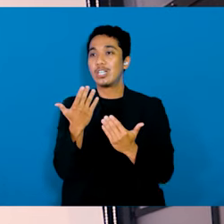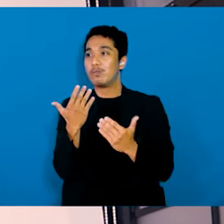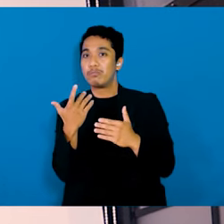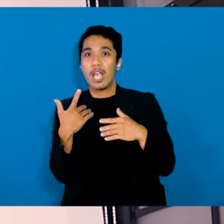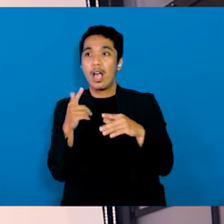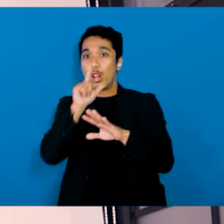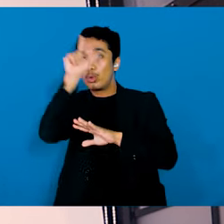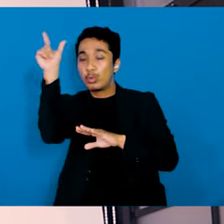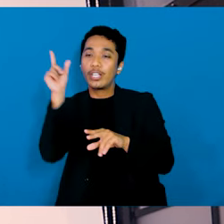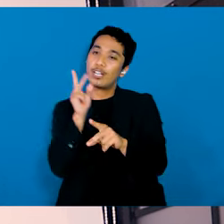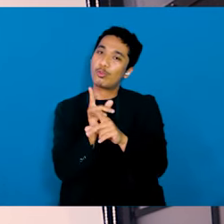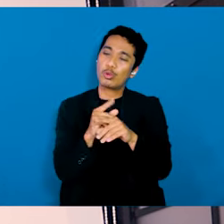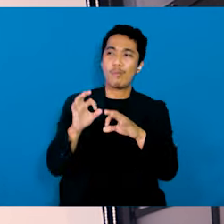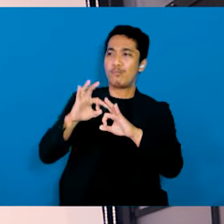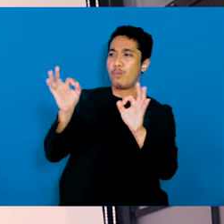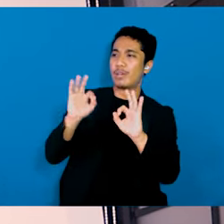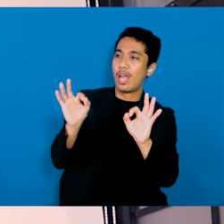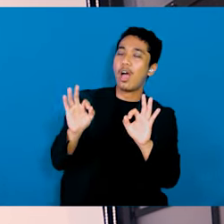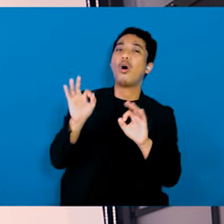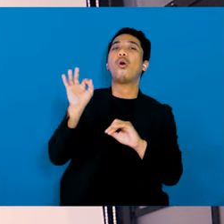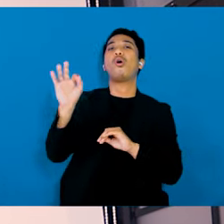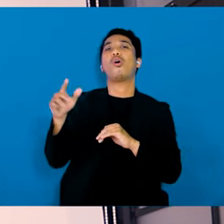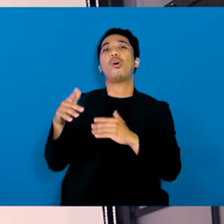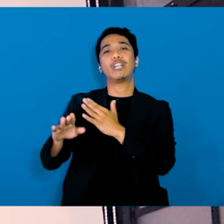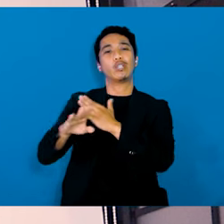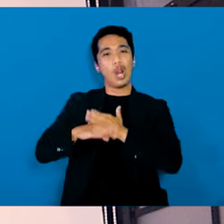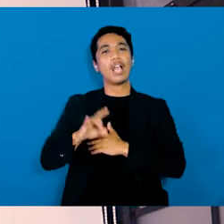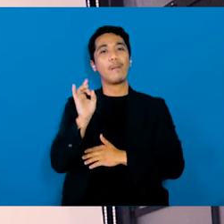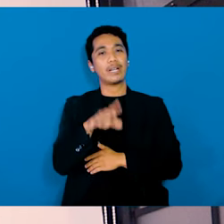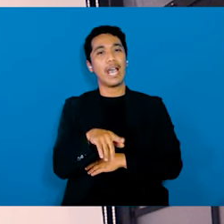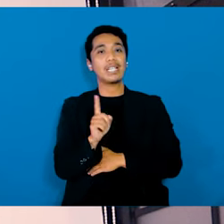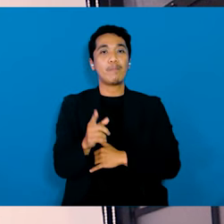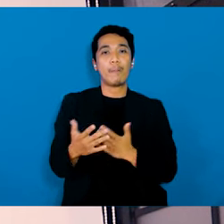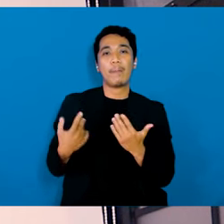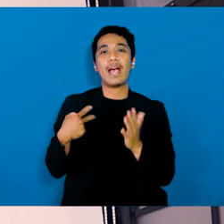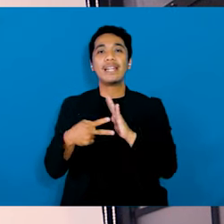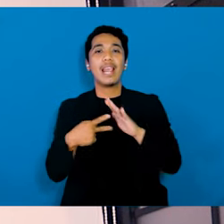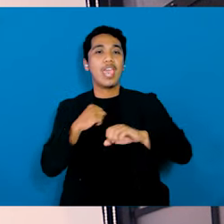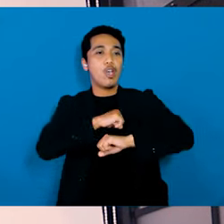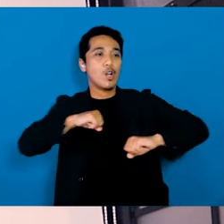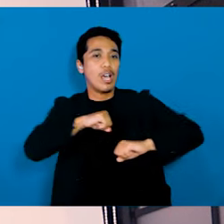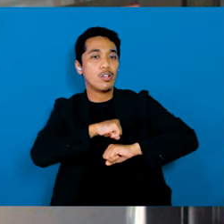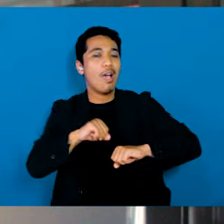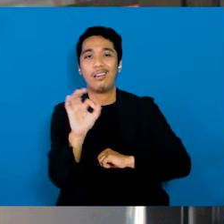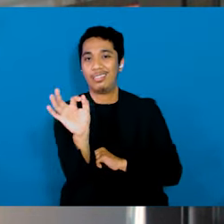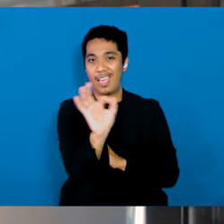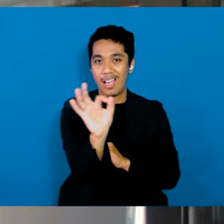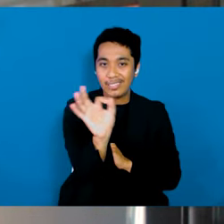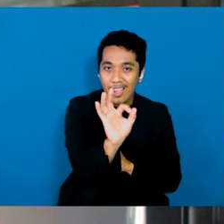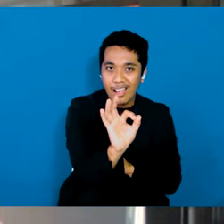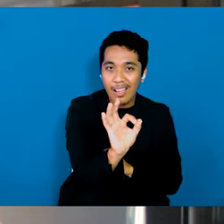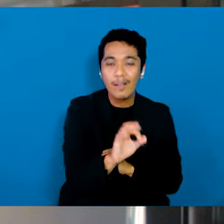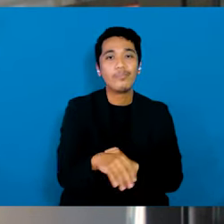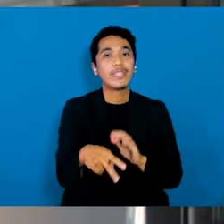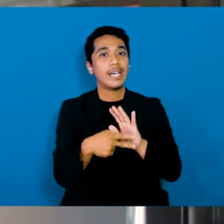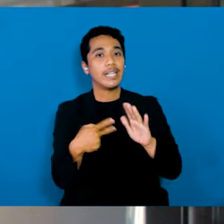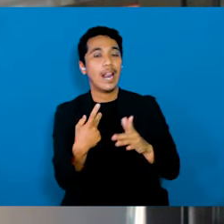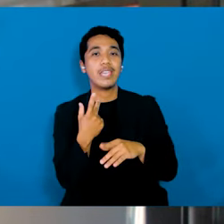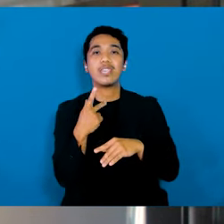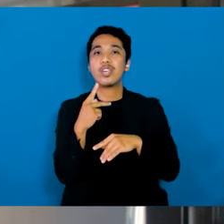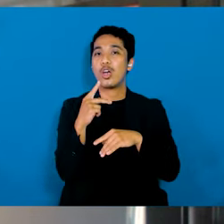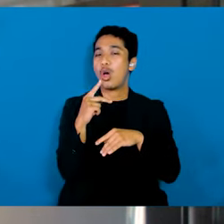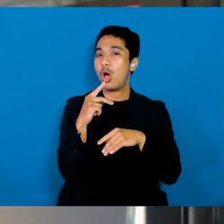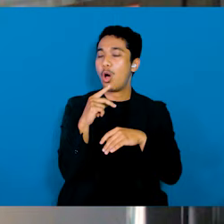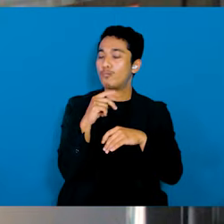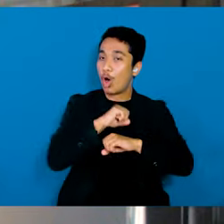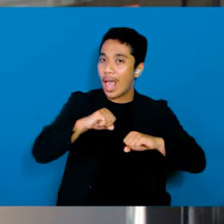guru. Itu juga belum ada terima kasih. Aku SMA ditolak itu. Karena enggak punya nilai olahraga. Karena nilai olahraga di